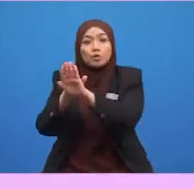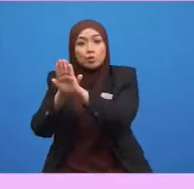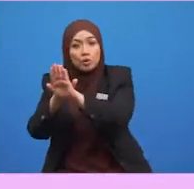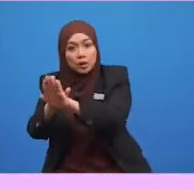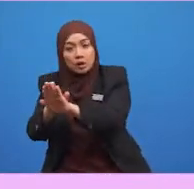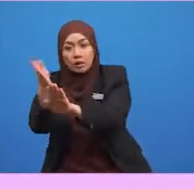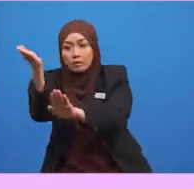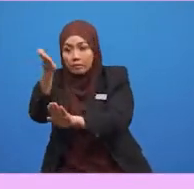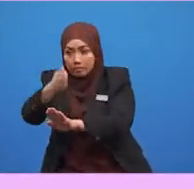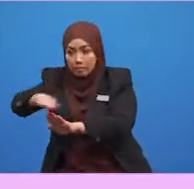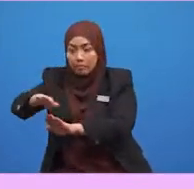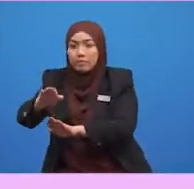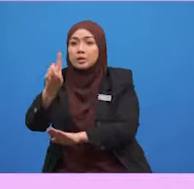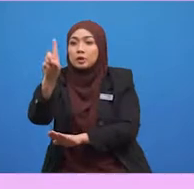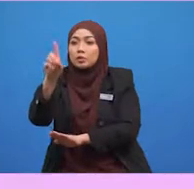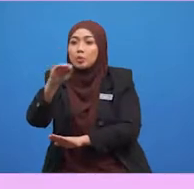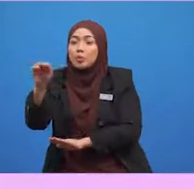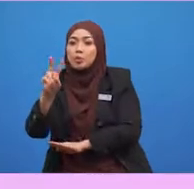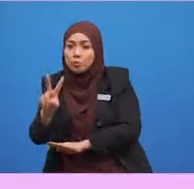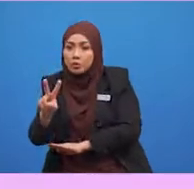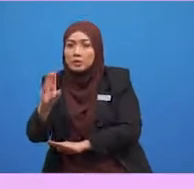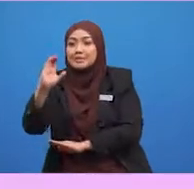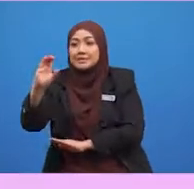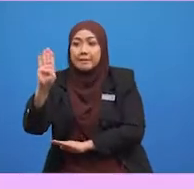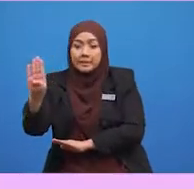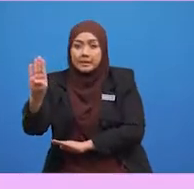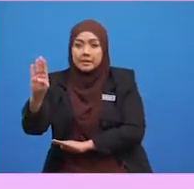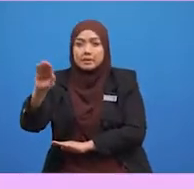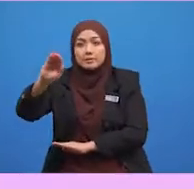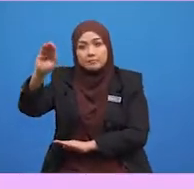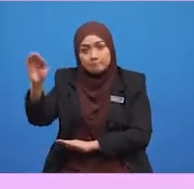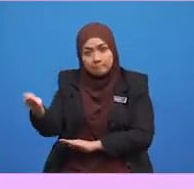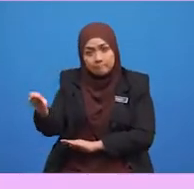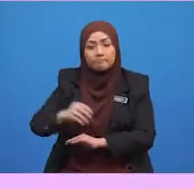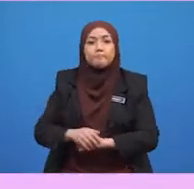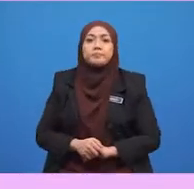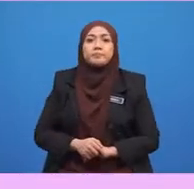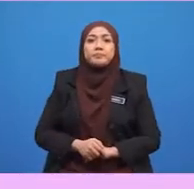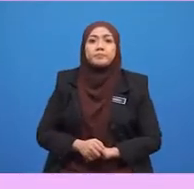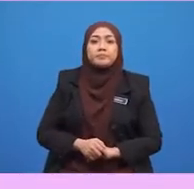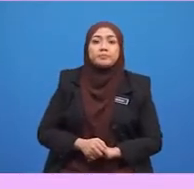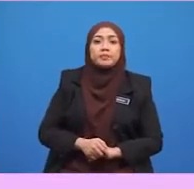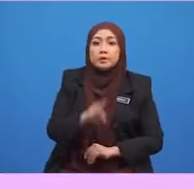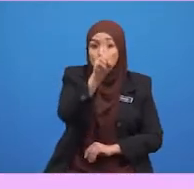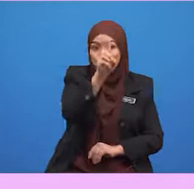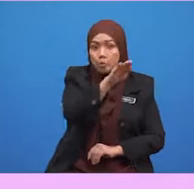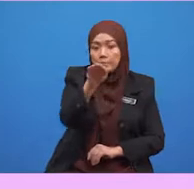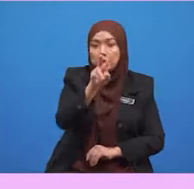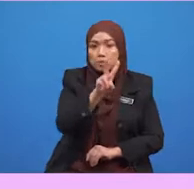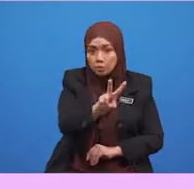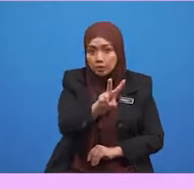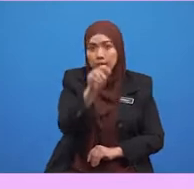kurungan 1 per 2 CB sama dengan 1 per 2